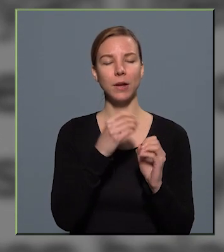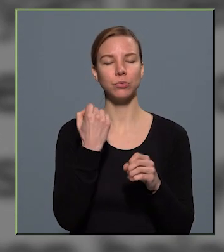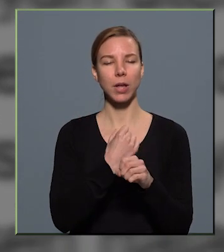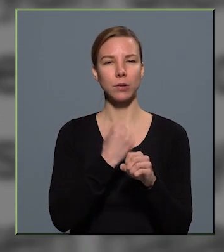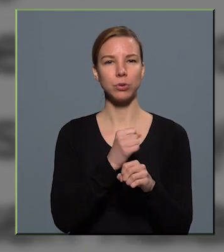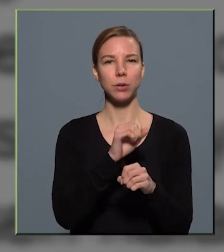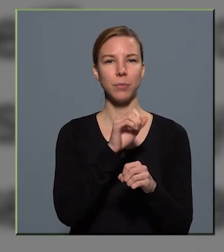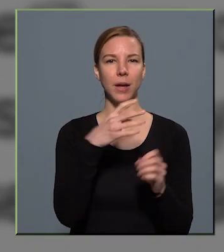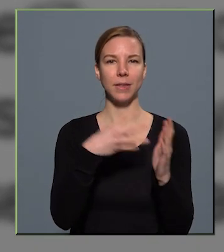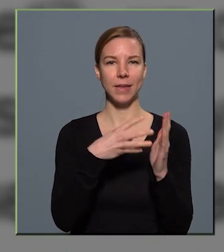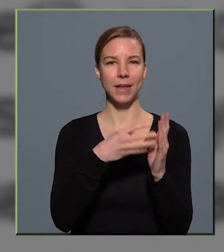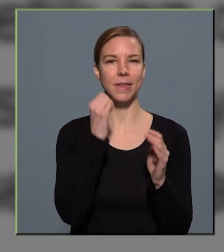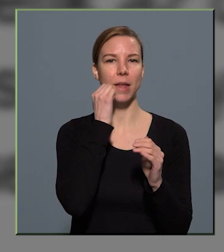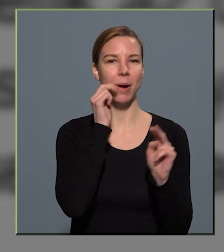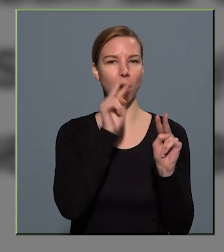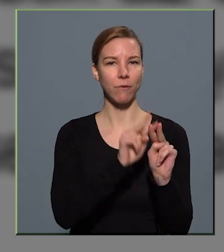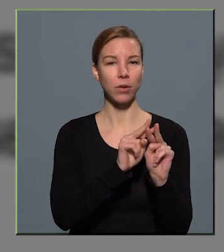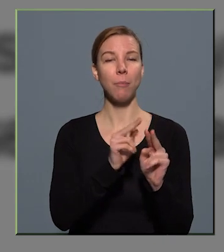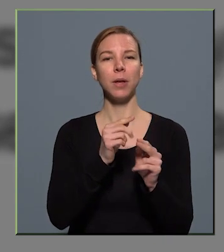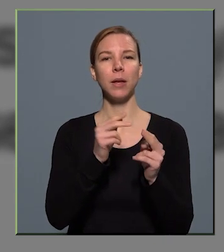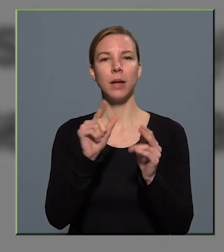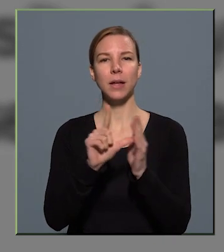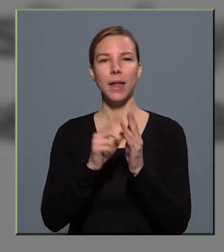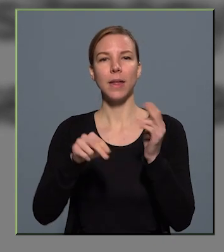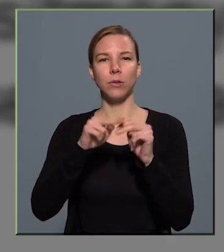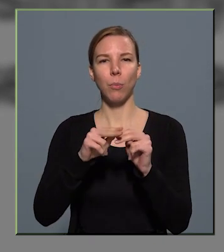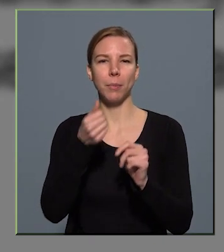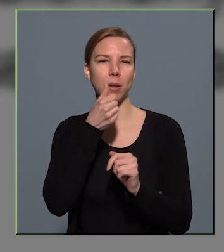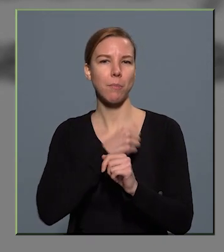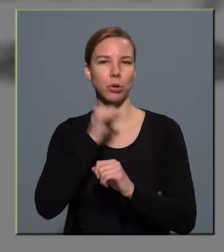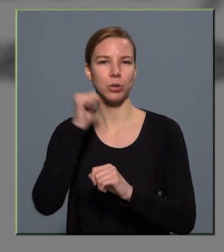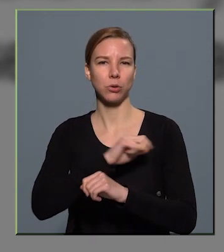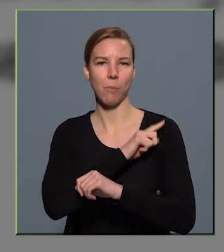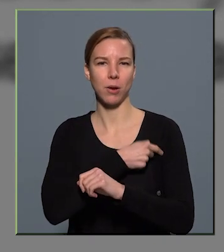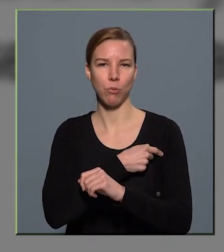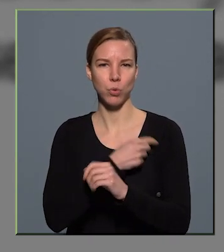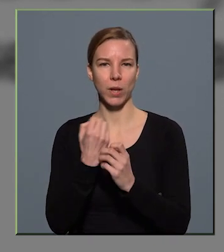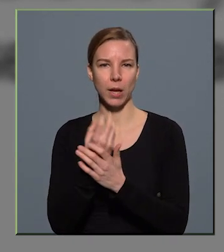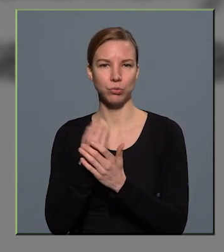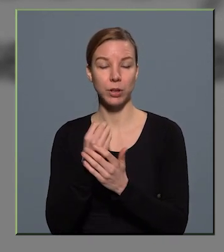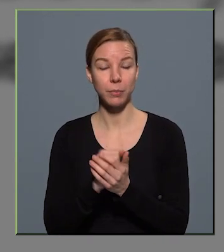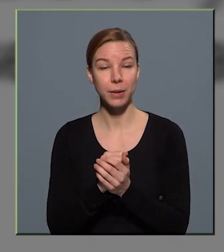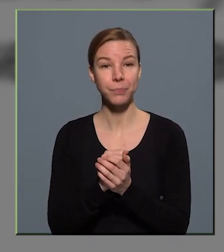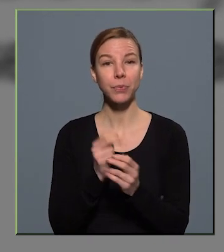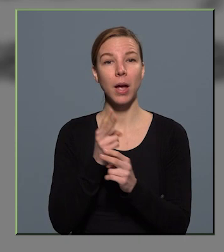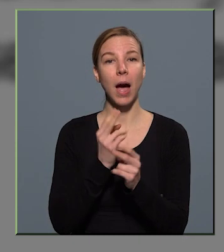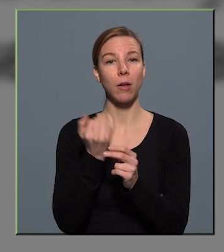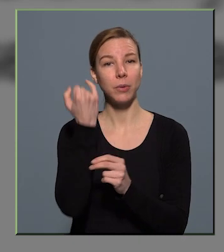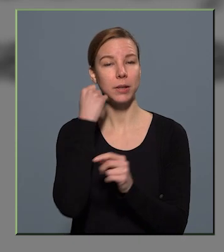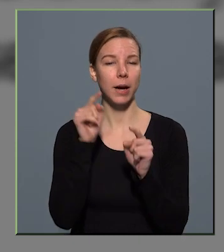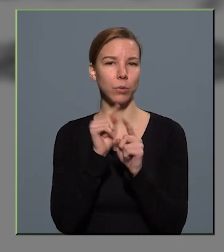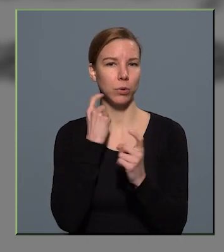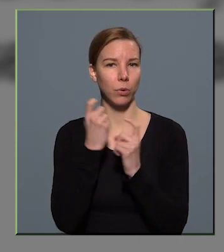haladja meg a paksi atomerőműjét, tette hozzá. Az államtitkár úgy véli, hogy a fejlesztések